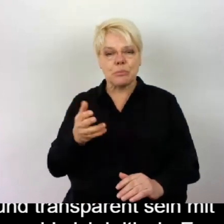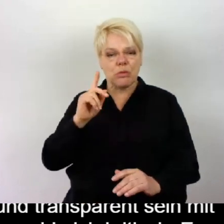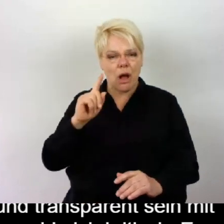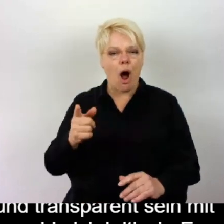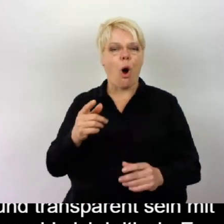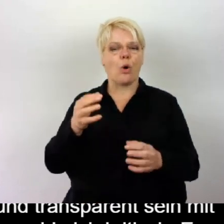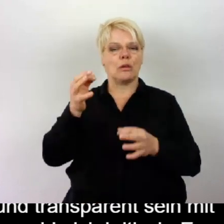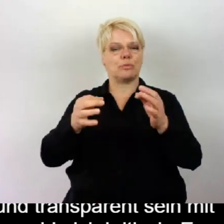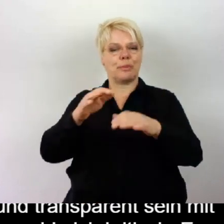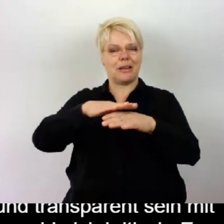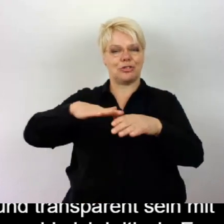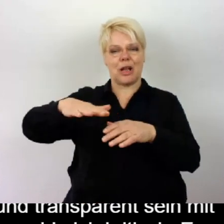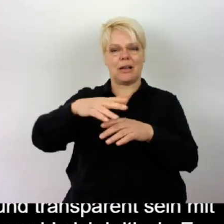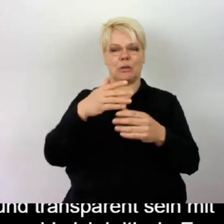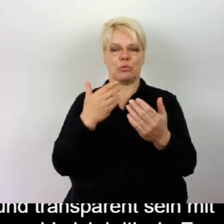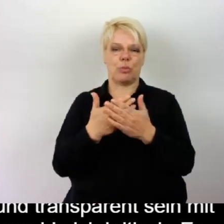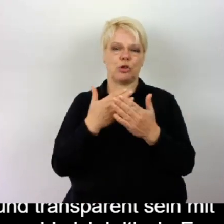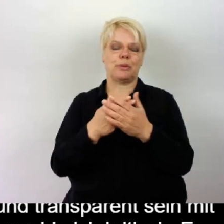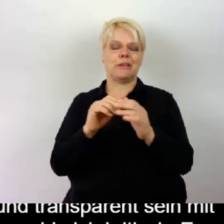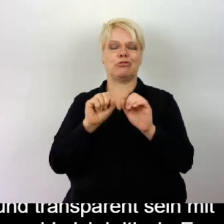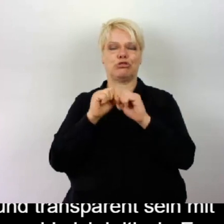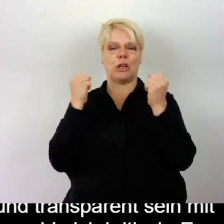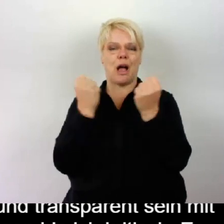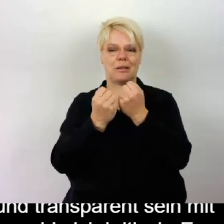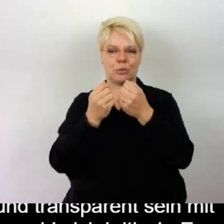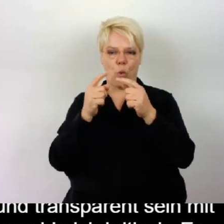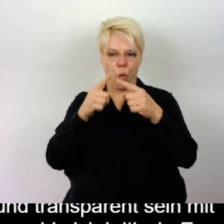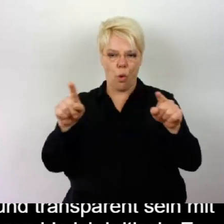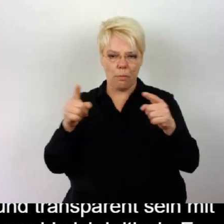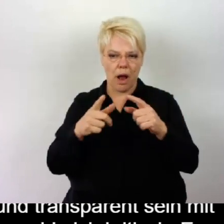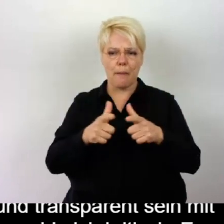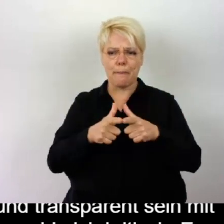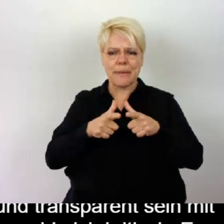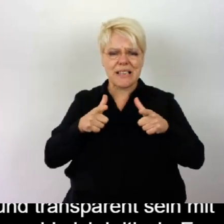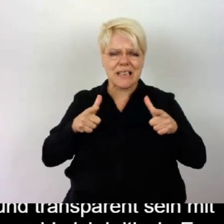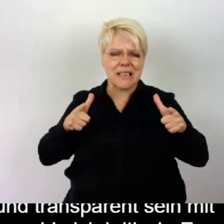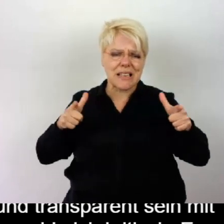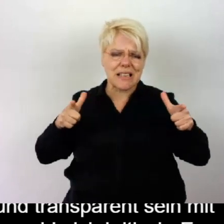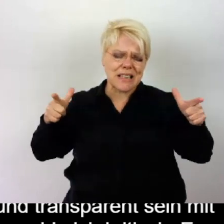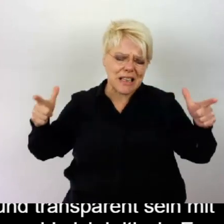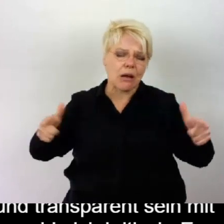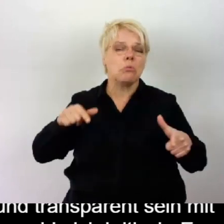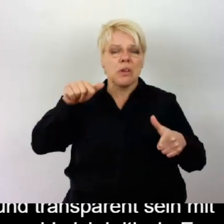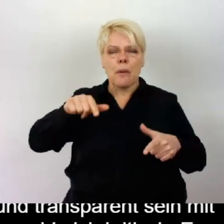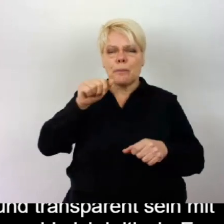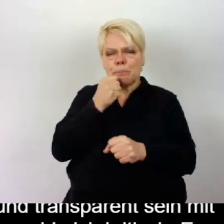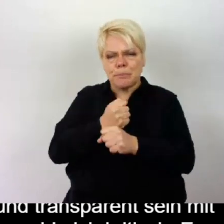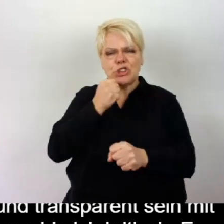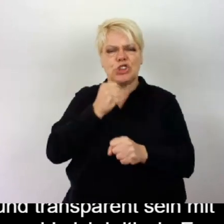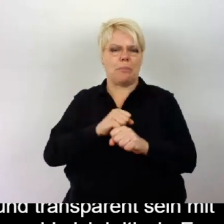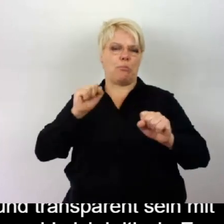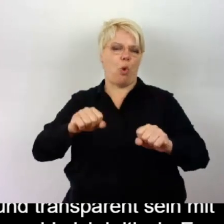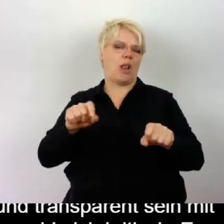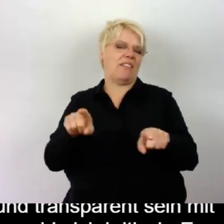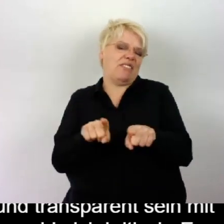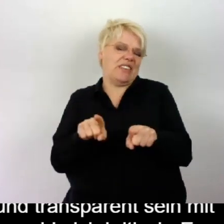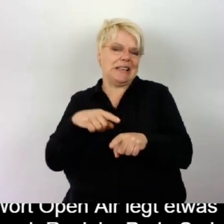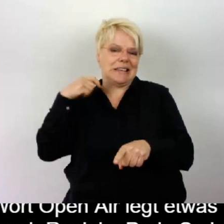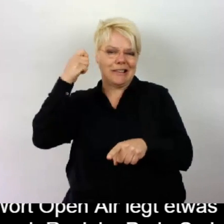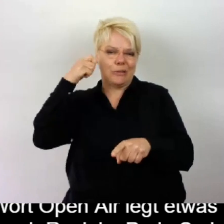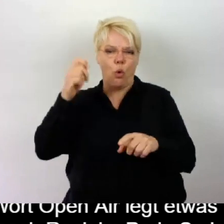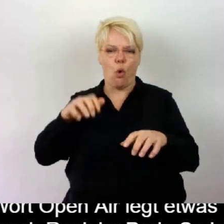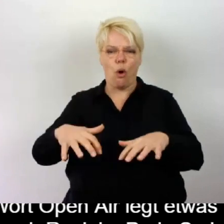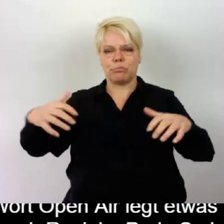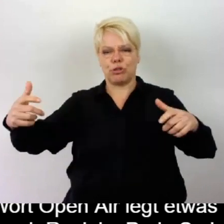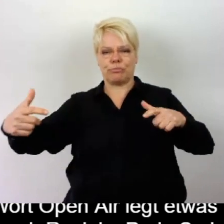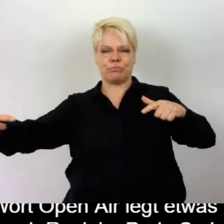ein Theater woanders oder bei uns nicht funktioniert, wenn die Konzepte eingehalten werden. Also wir sollten jetzt aus den letzten Wochen lernen, und lernen